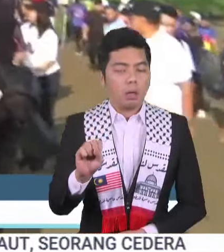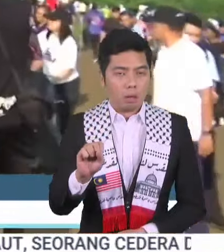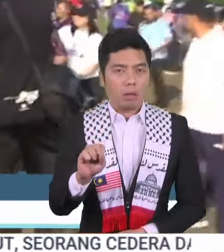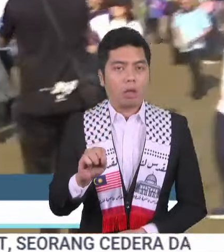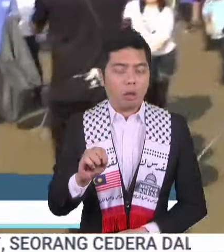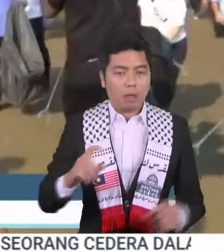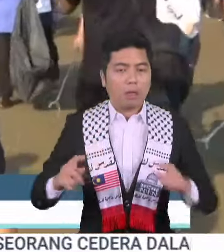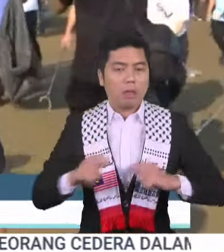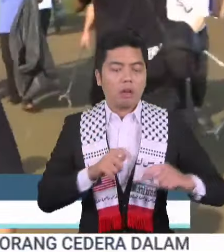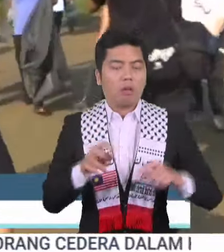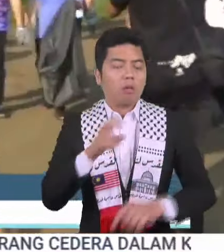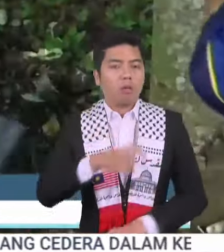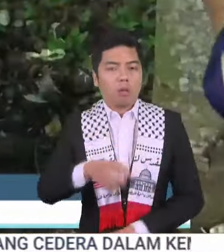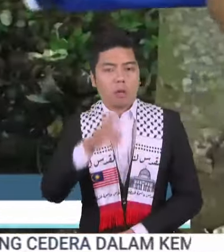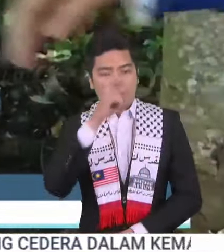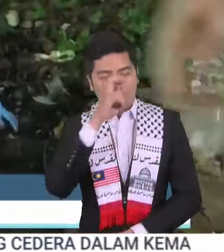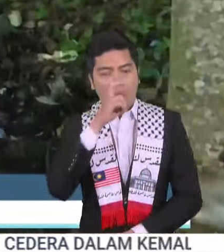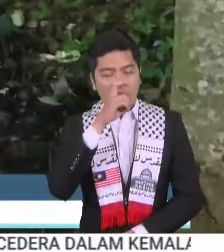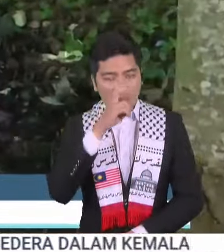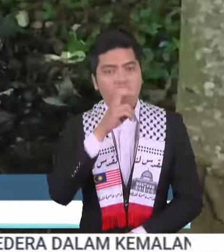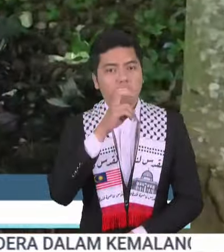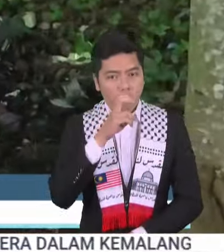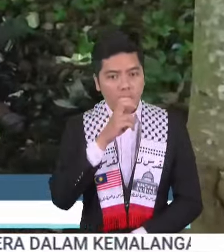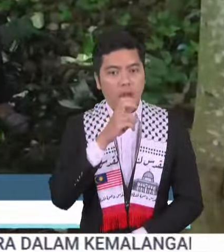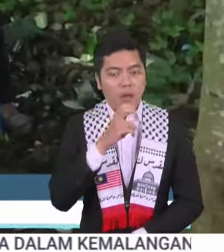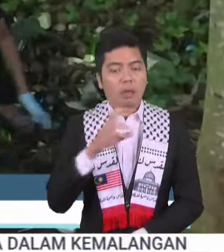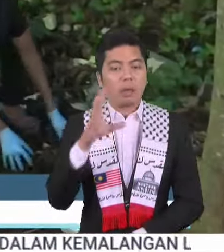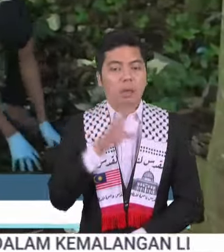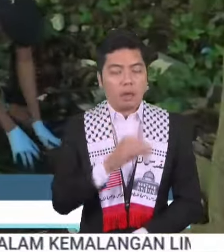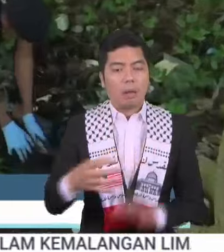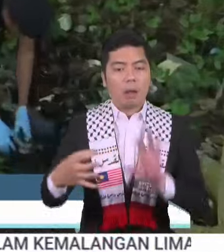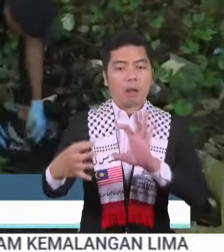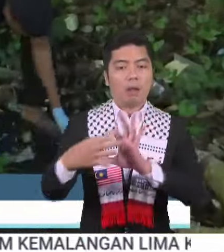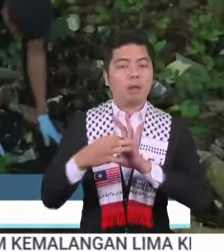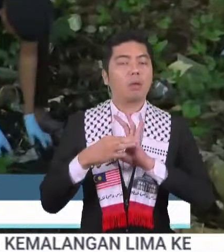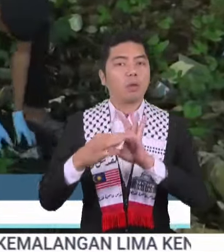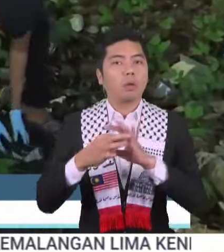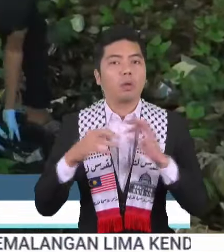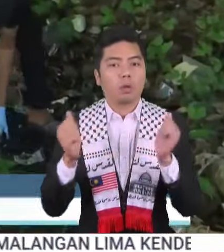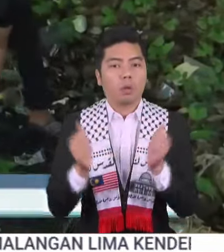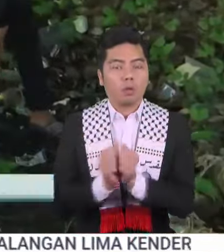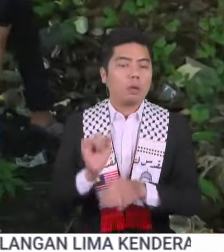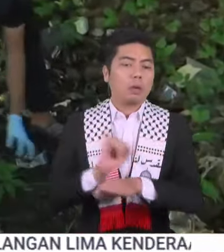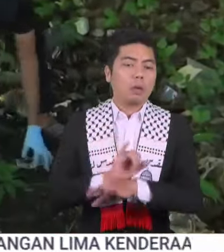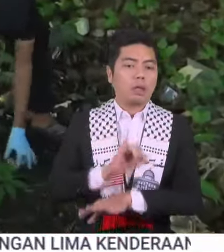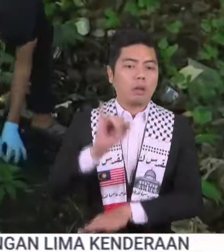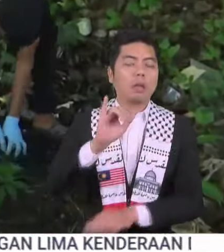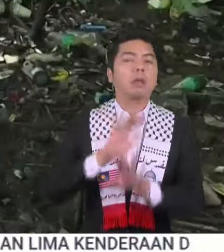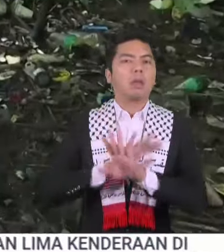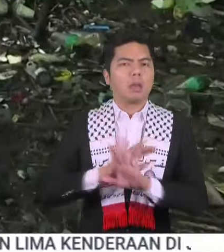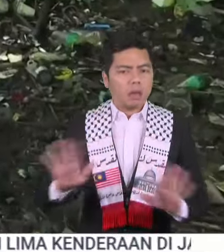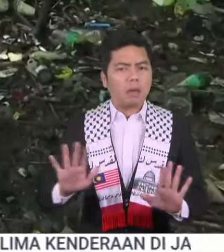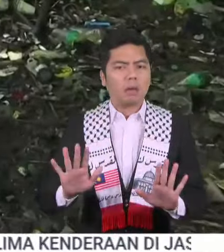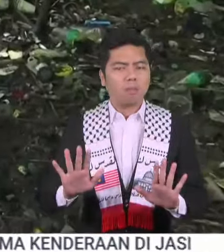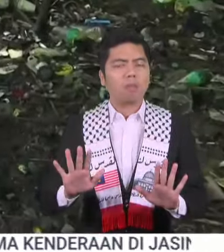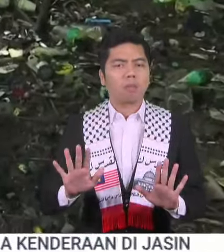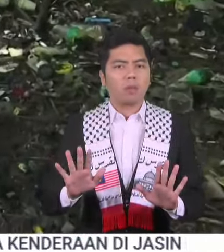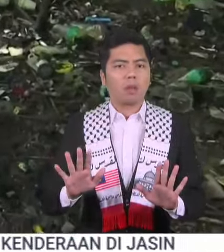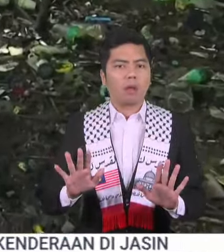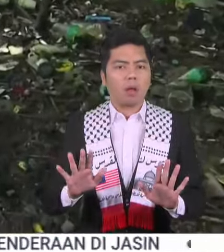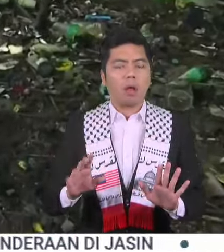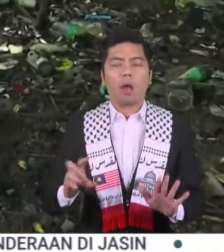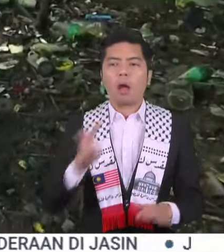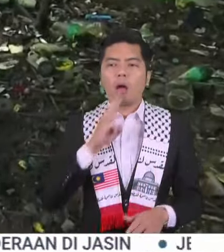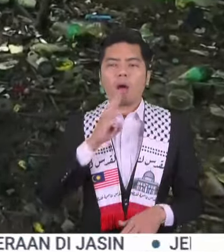daripada tindakan penguatkuasaan yang ketara, ataupun kita bekerjasama dengan pihak industri supaya tidak melepaskan apa ni